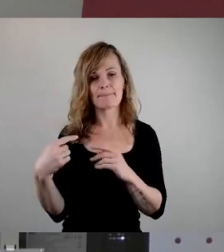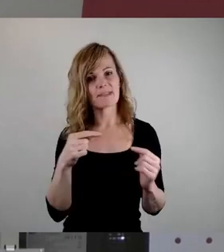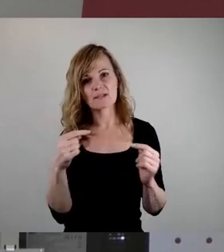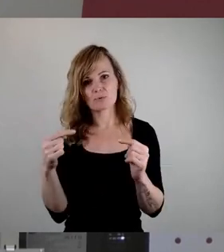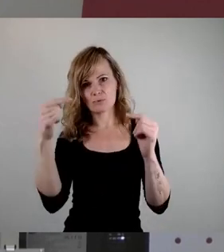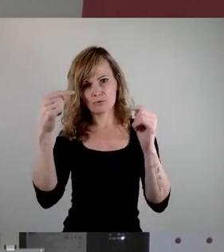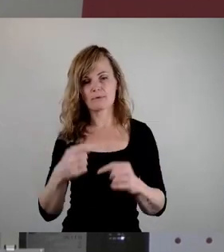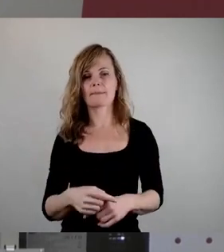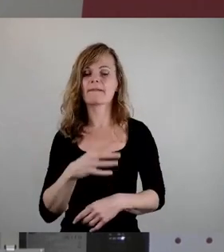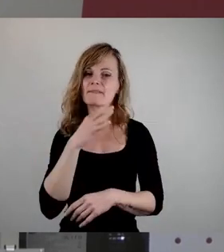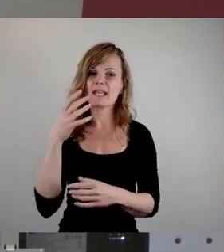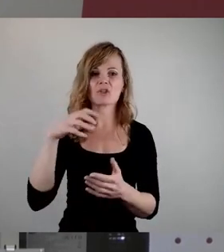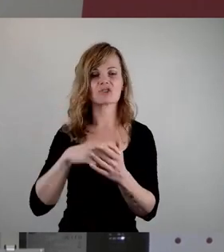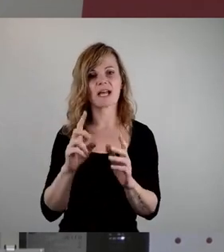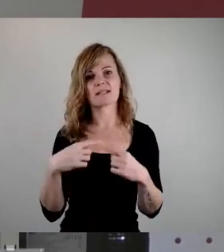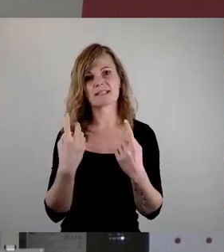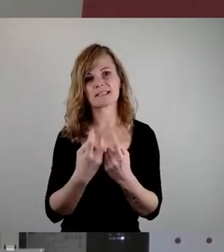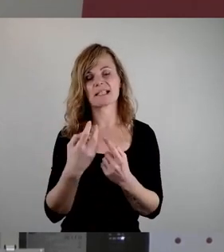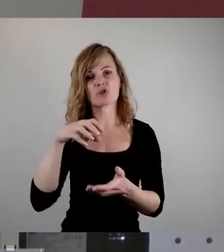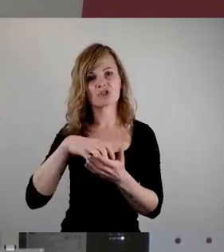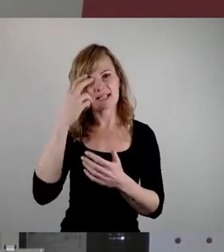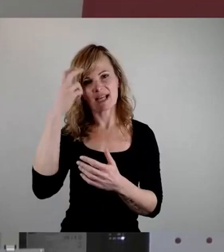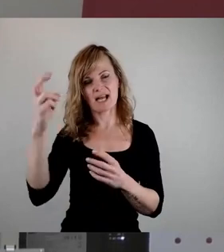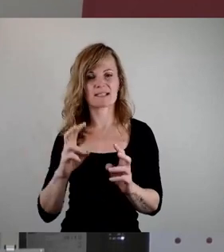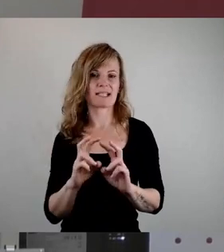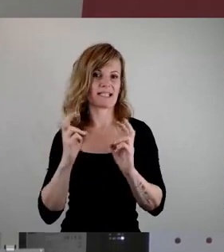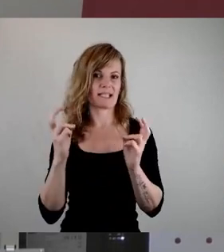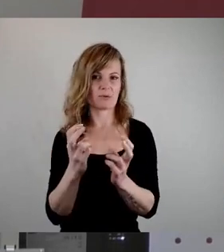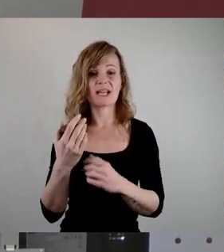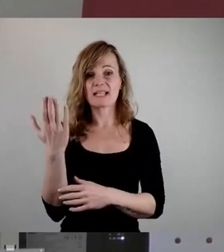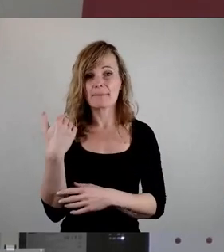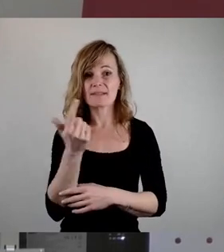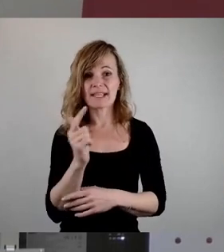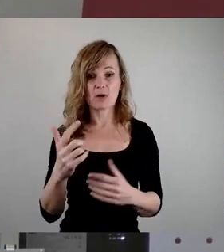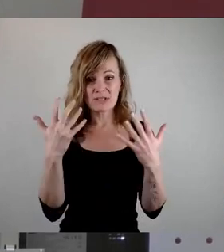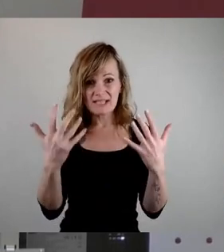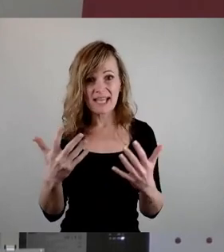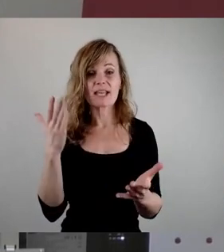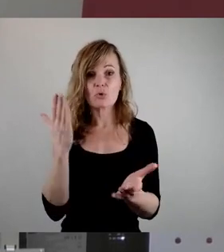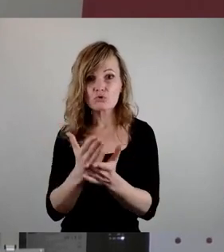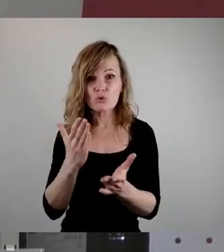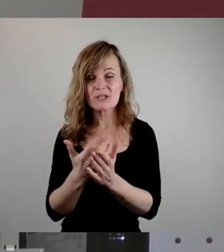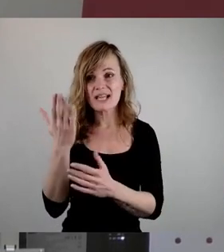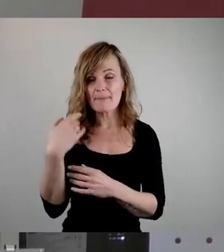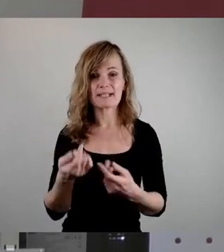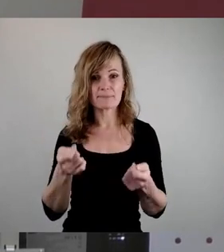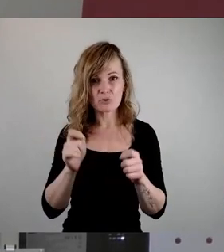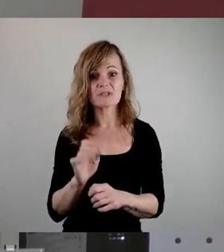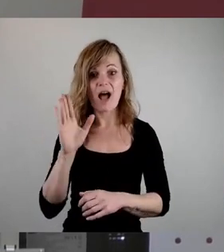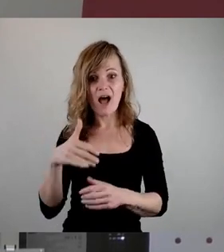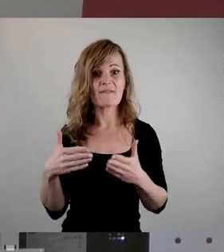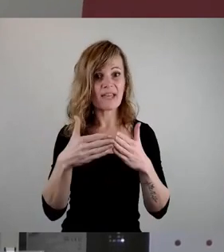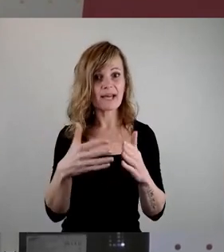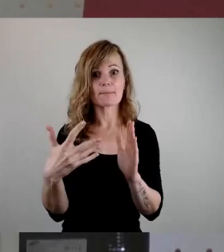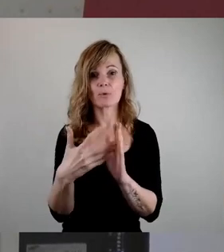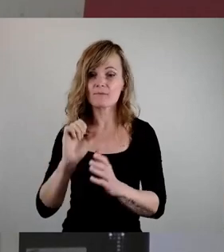Stadtratsordner schon füllen würde. 2010 hat dieser Stadtrat im Übrigen schon mal beschlossen, lasst uns eine Fähre prüfen, lasst uns die wieder in Betriebnahme prüfen.